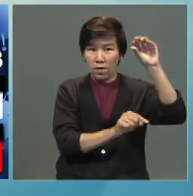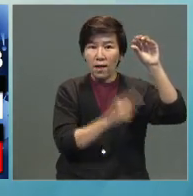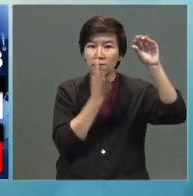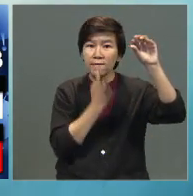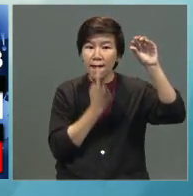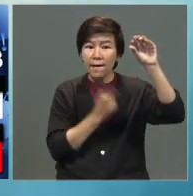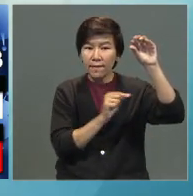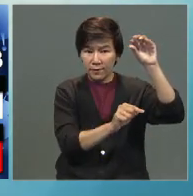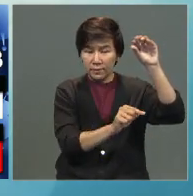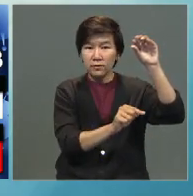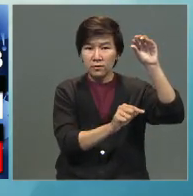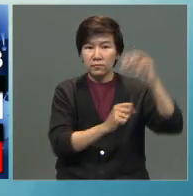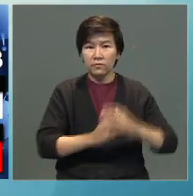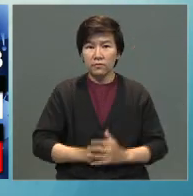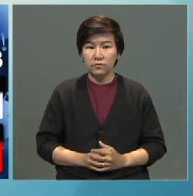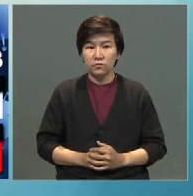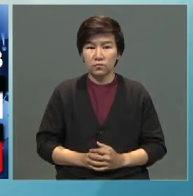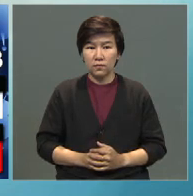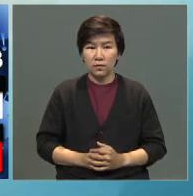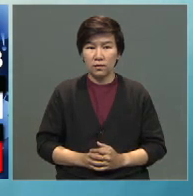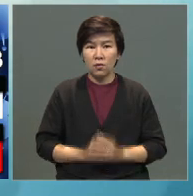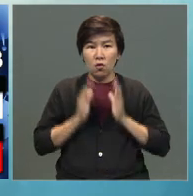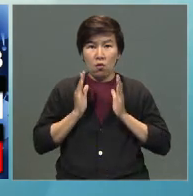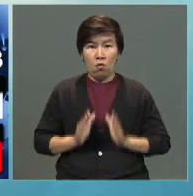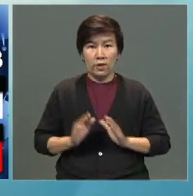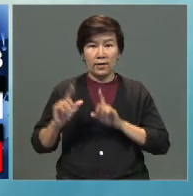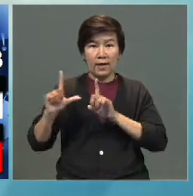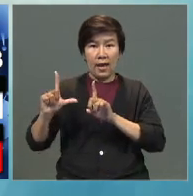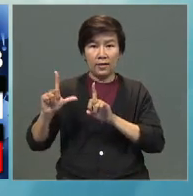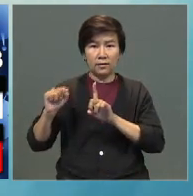นะครับเราอยู่ในสถานะไหนครับให้ดูตัวเลขของประเทศไทยแล้วกันนะครับมีตัวแดงๆซ้ายมือกลมๆนะครับแล้วก็เห็นจำนวนที่ตรวจต่อ1ประชาต่อประชากร 1